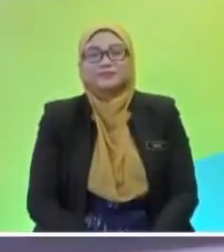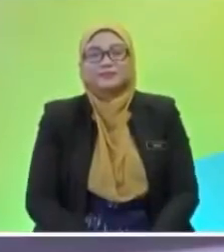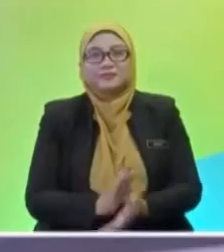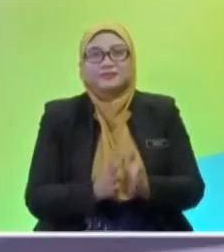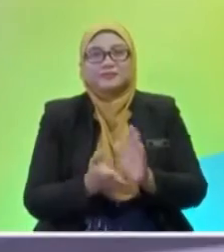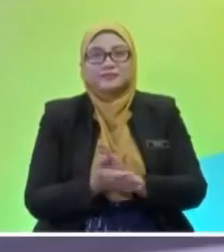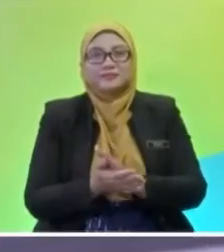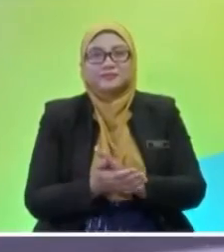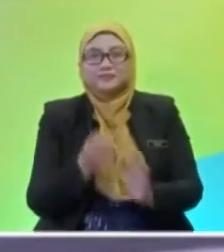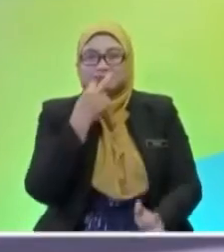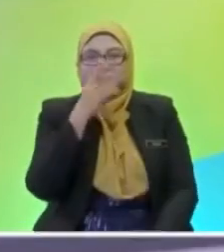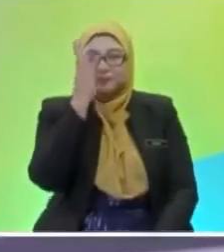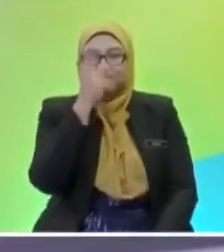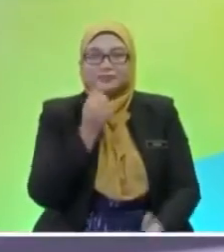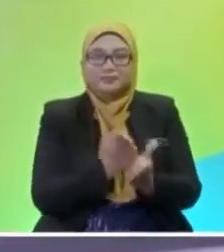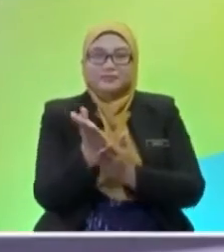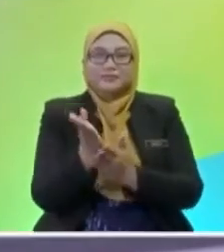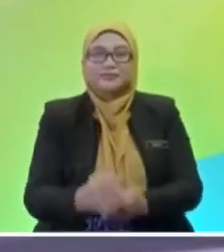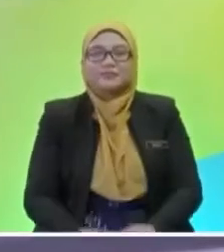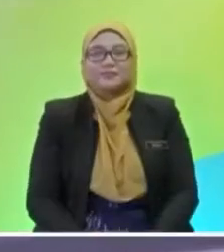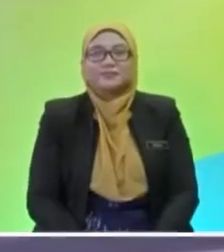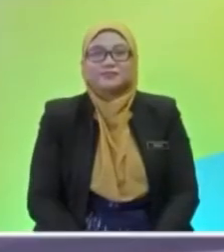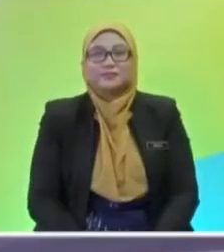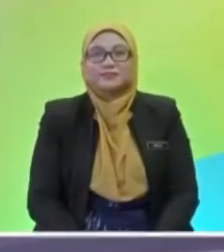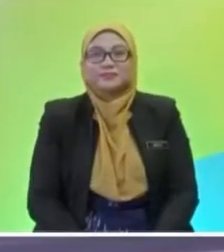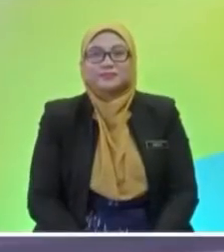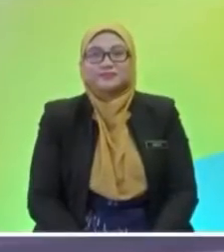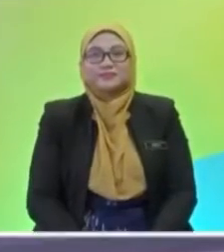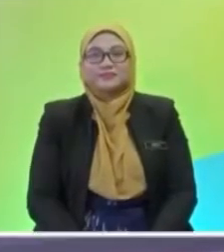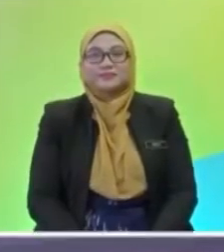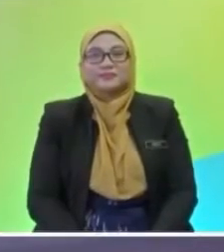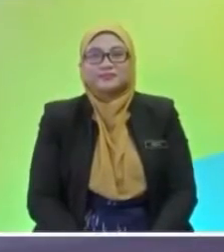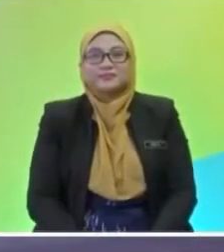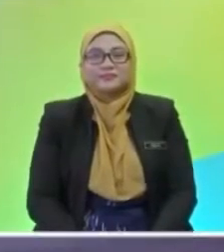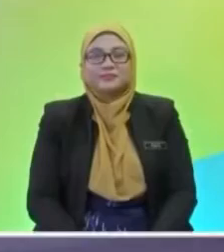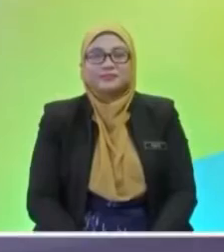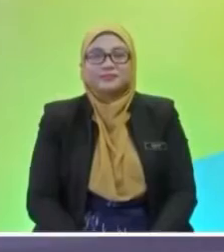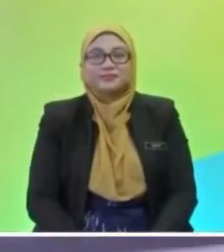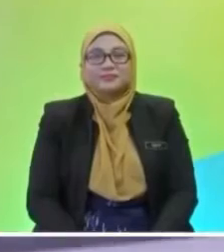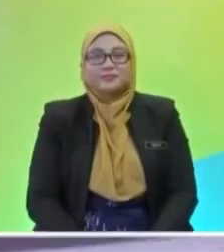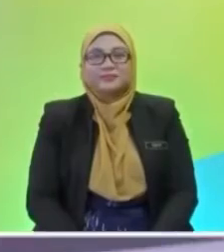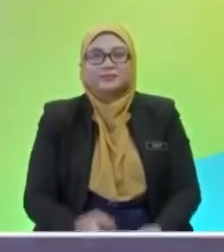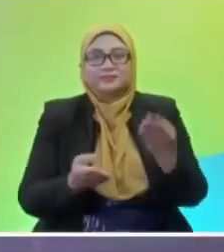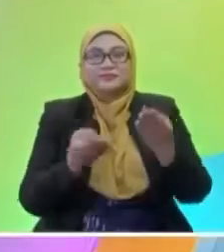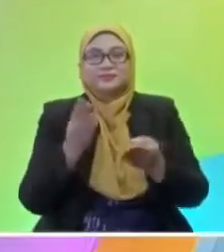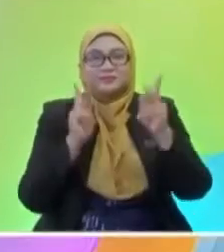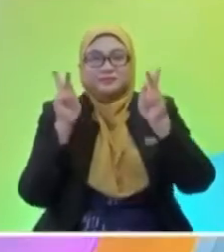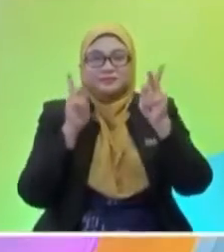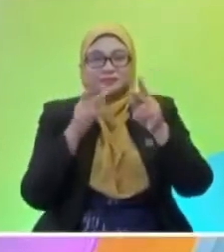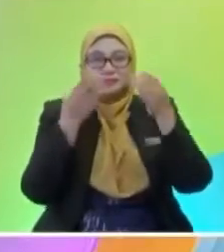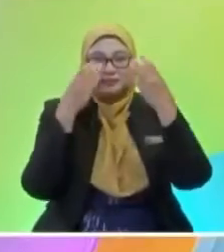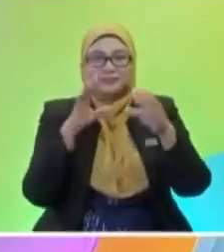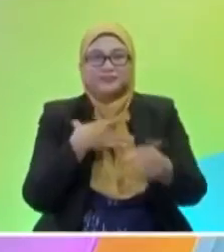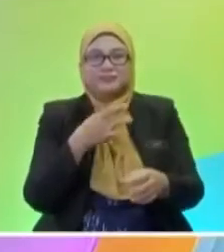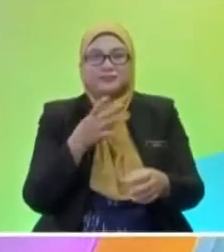Nampak panjang ni kereta ni ke bas Cikgu? Dia ni lah kenderaan lah. Kenderaan lah. Okey, mungkin kereta cikgu suka yang ini banyak